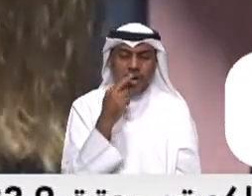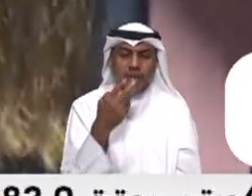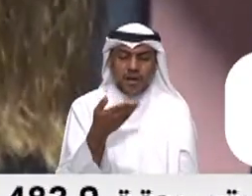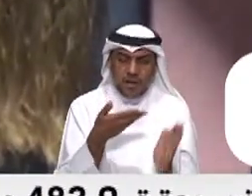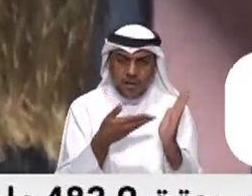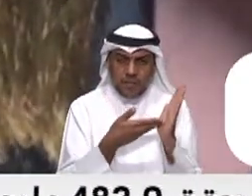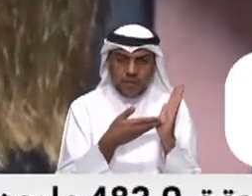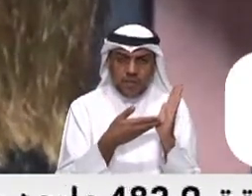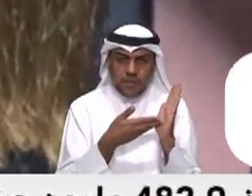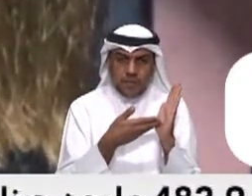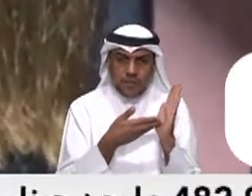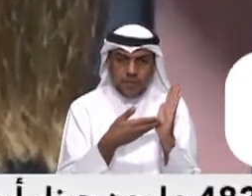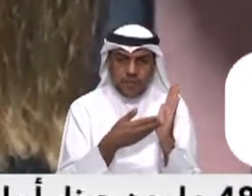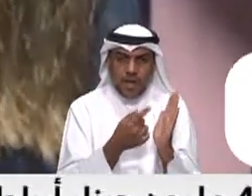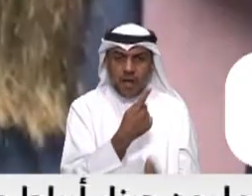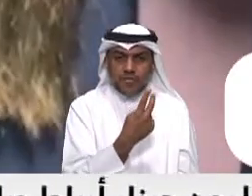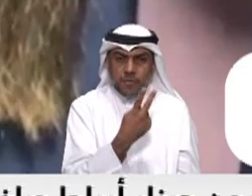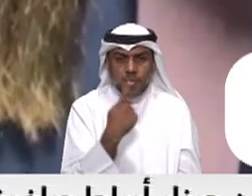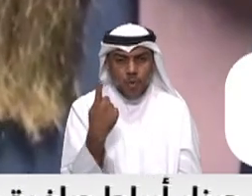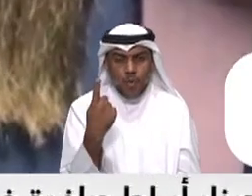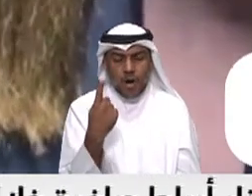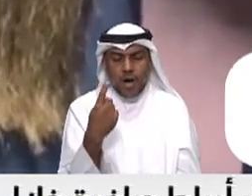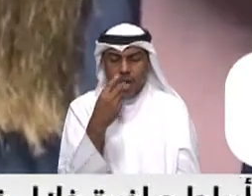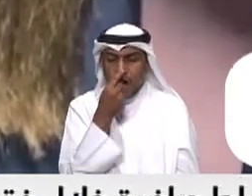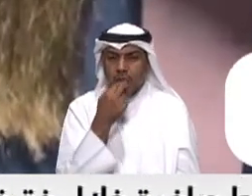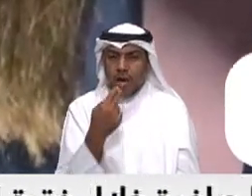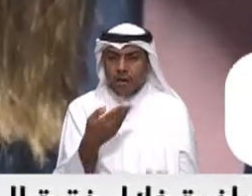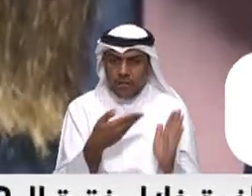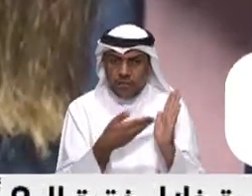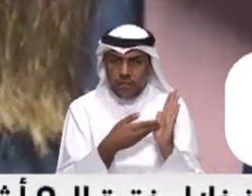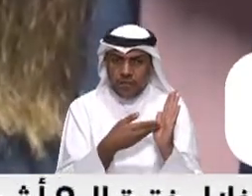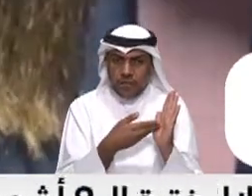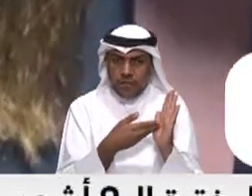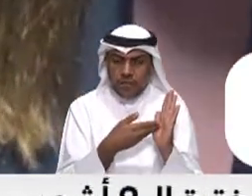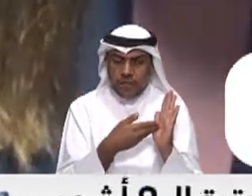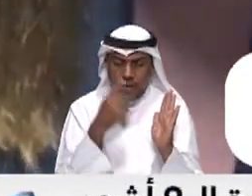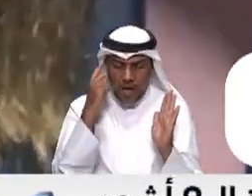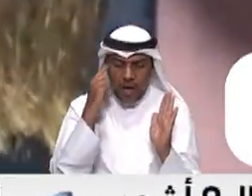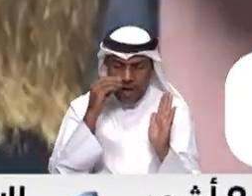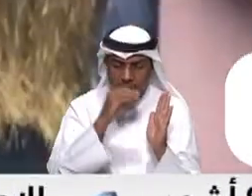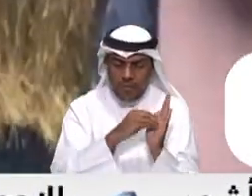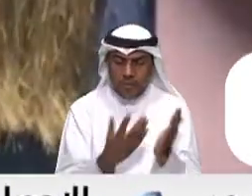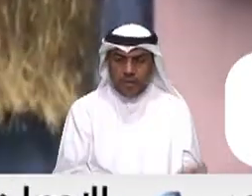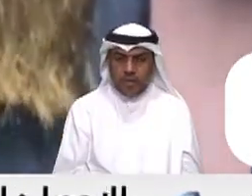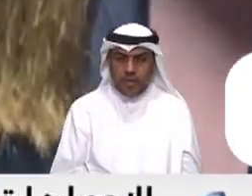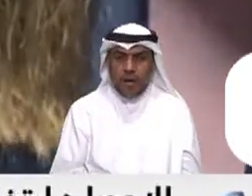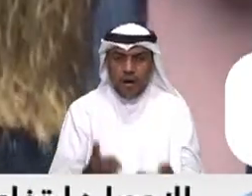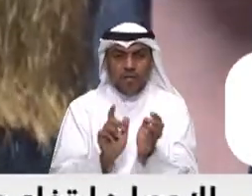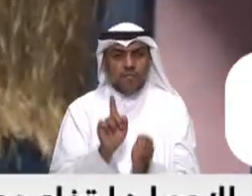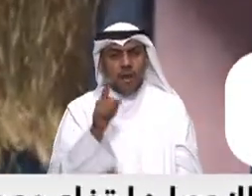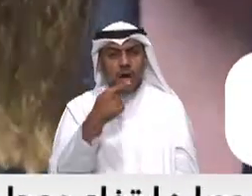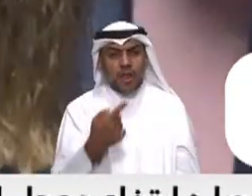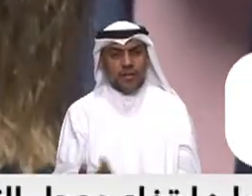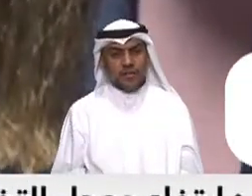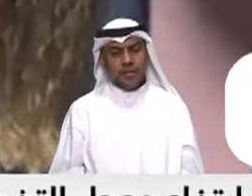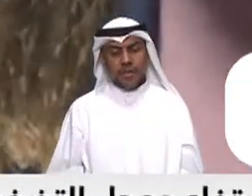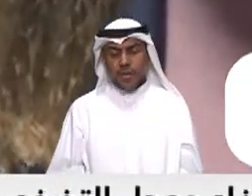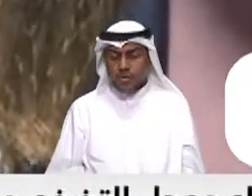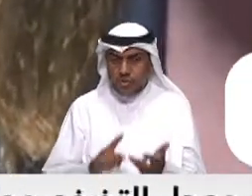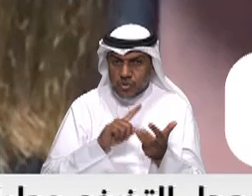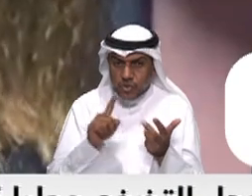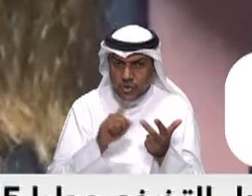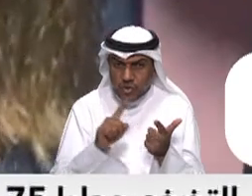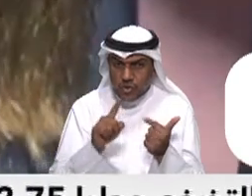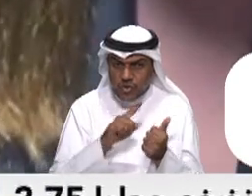تحت القرار 1701، وهنا نتحدث عن نزع سلاح حزب الله. ولكن أيضا الشروط التي كان